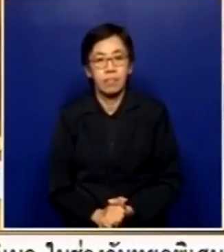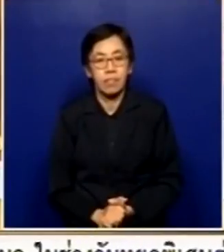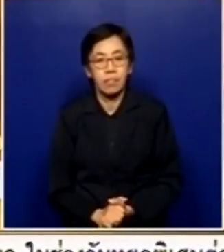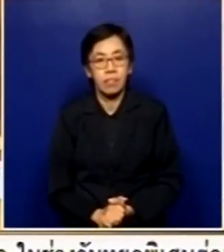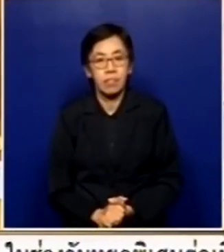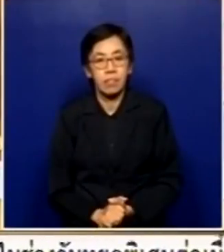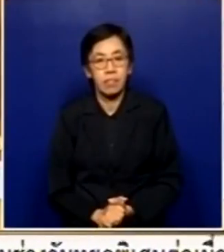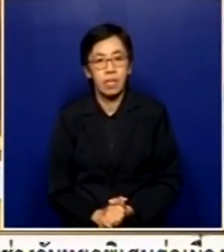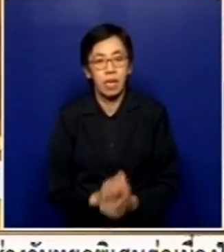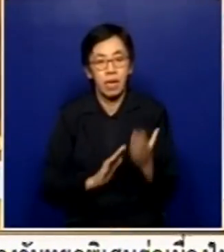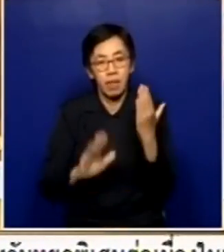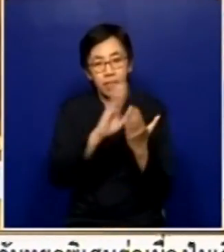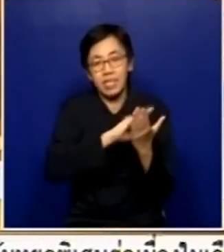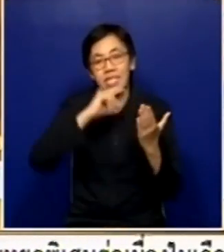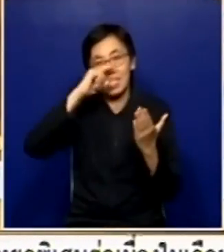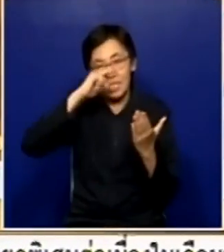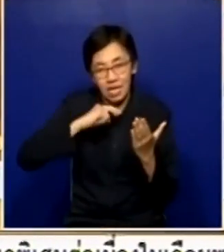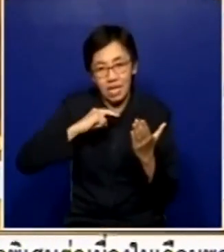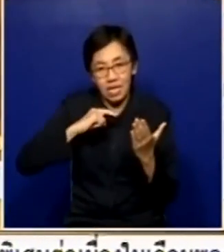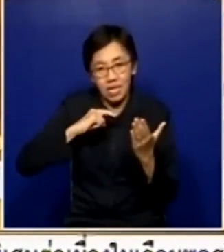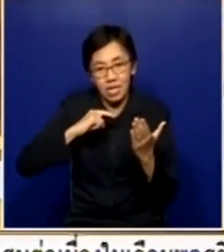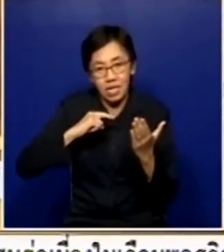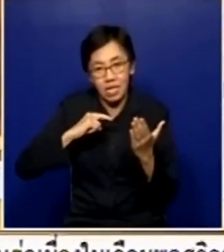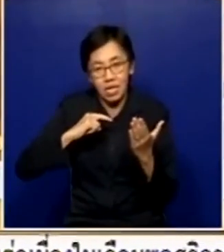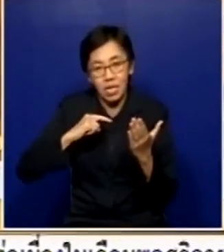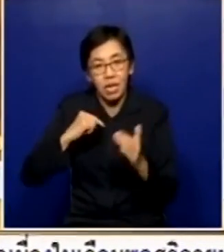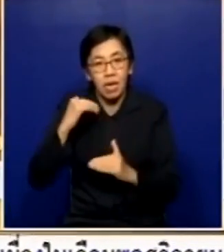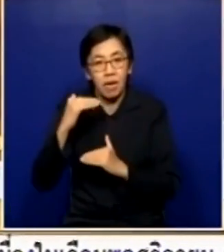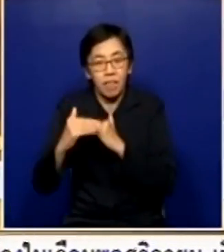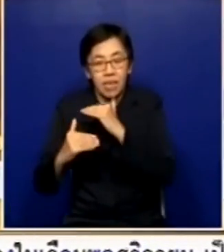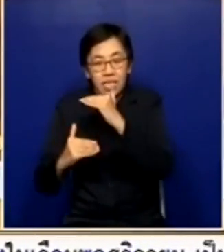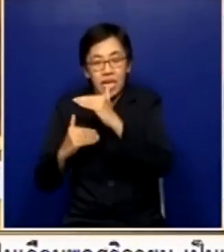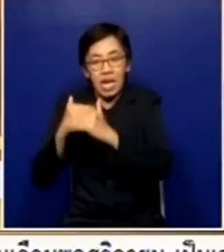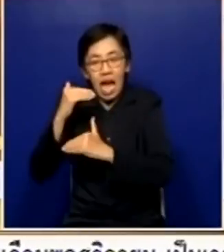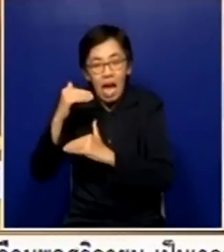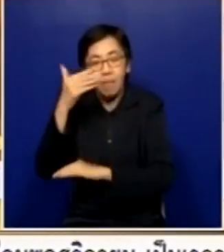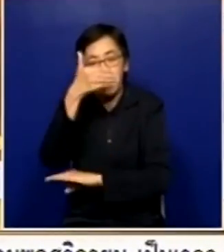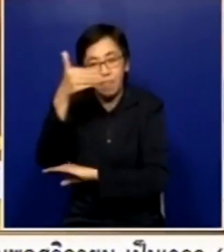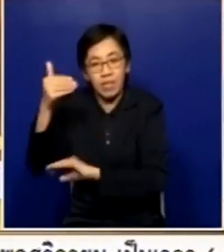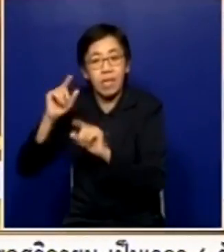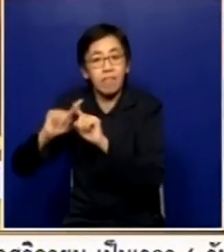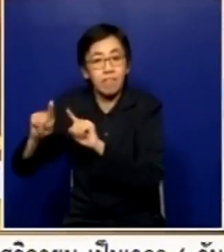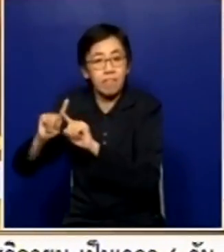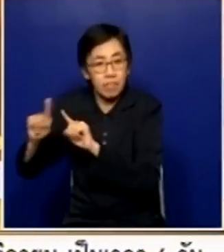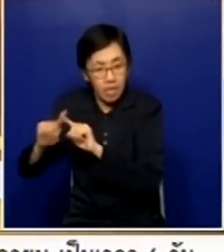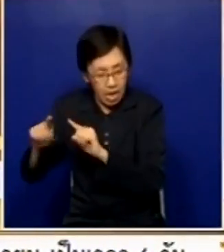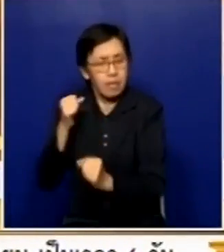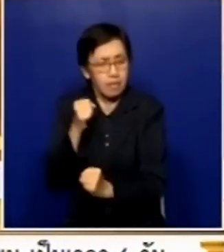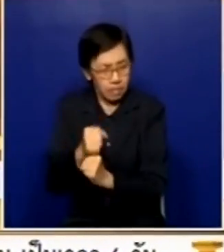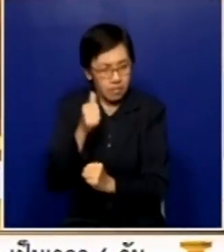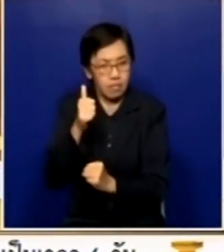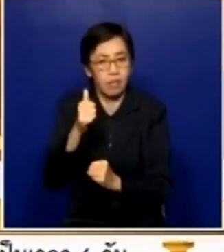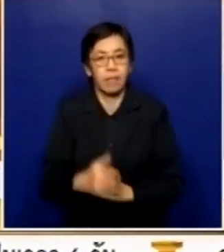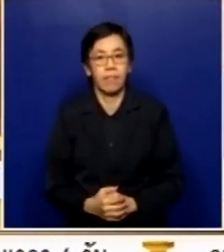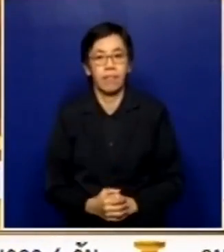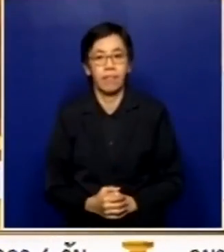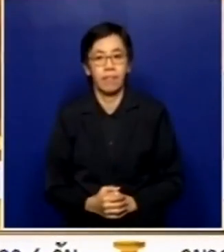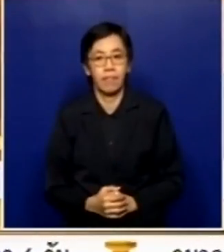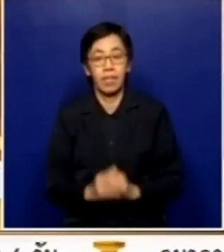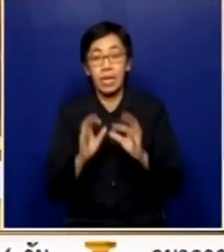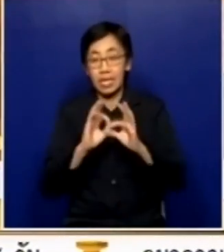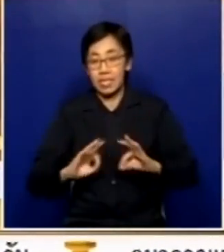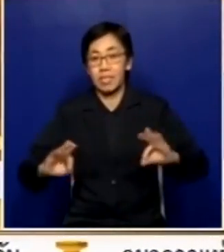เข้าสู่ใกล้เคียงกับอริยะประเทศได้เราจำเป็น